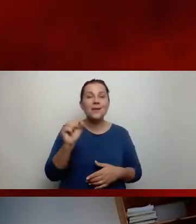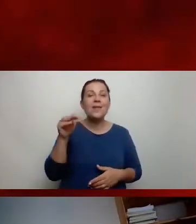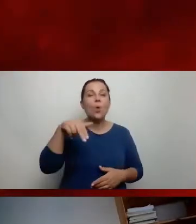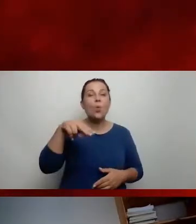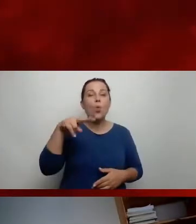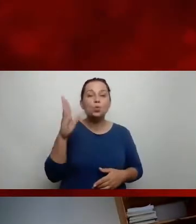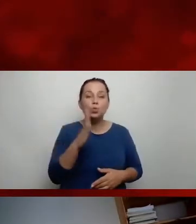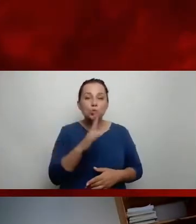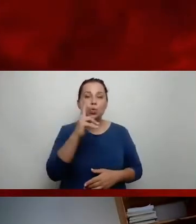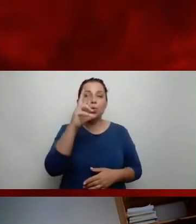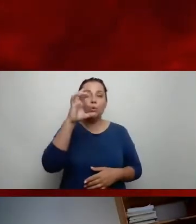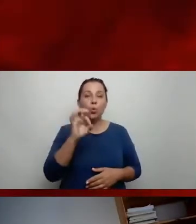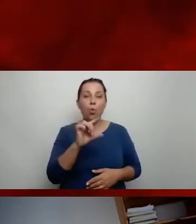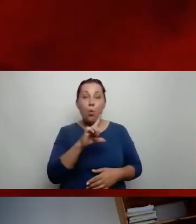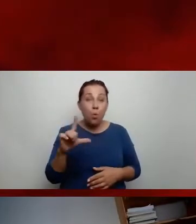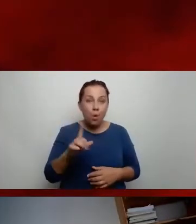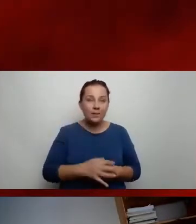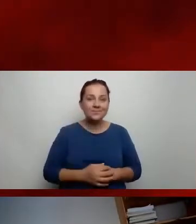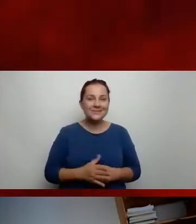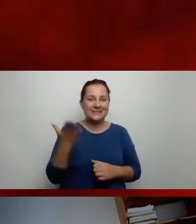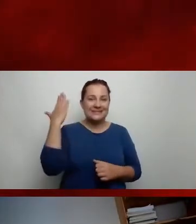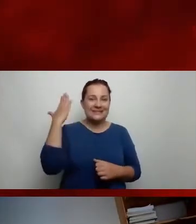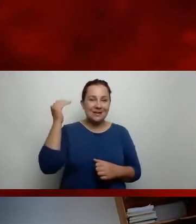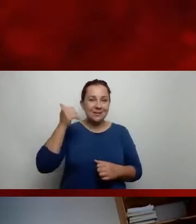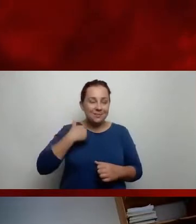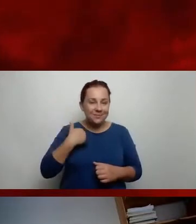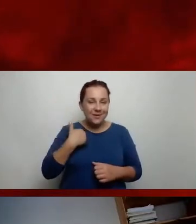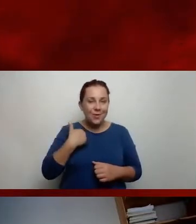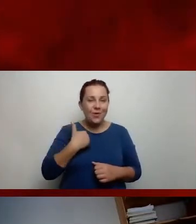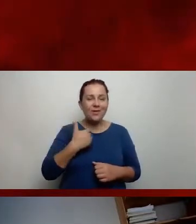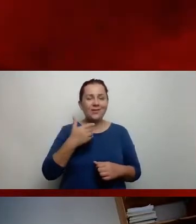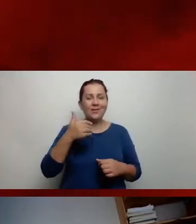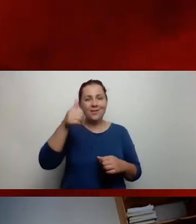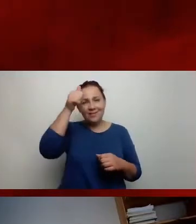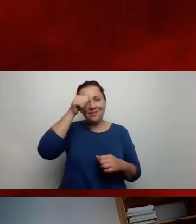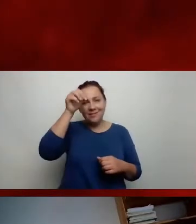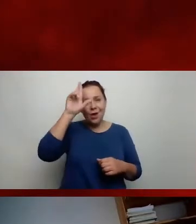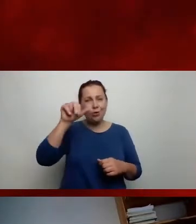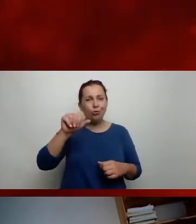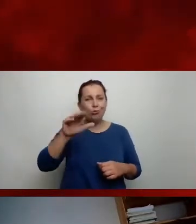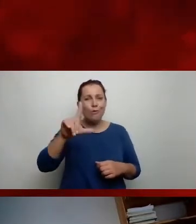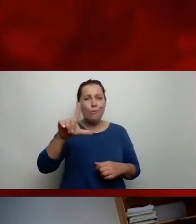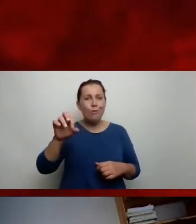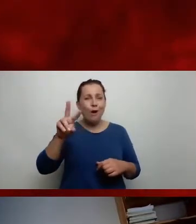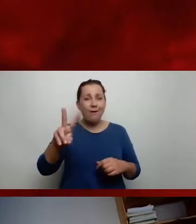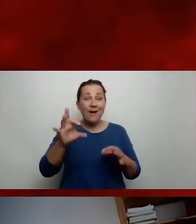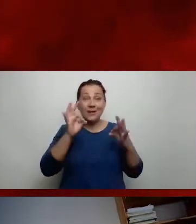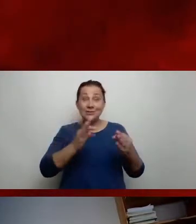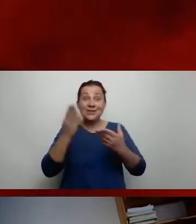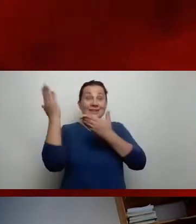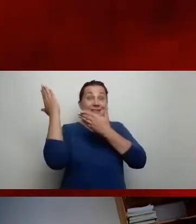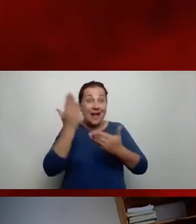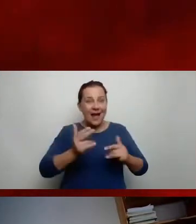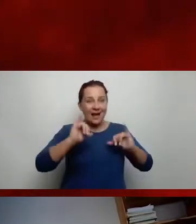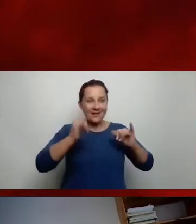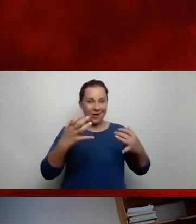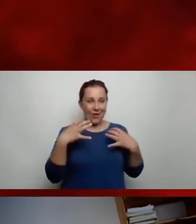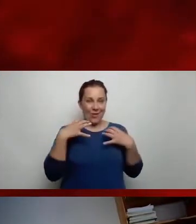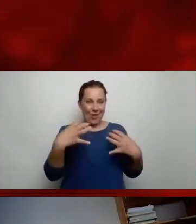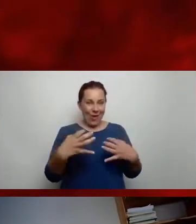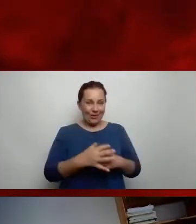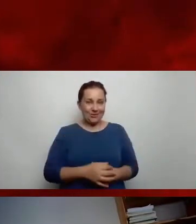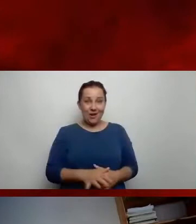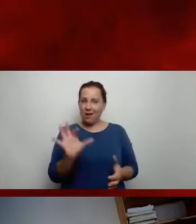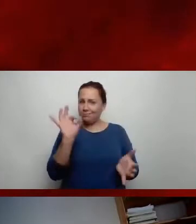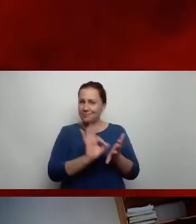który przebojem wdarł się do ostatniej naszej audycji o Rublowie, a dziś został do niej zaproszony jako gość. Nie